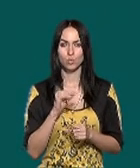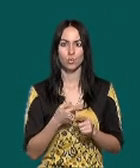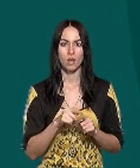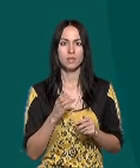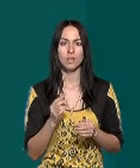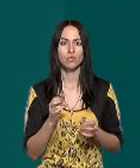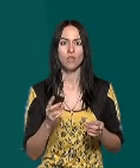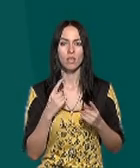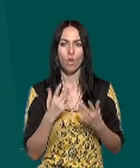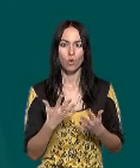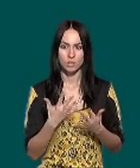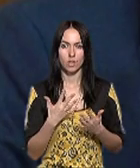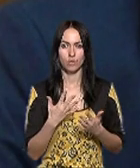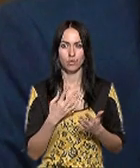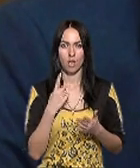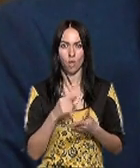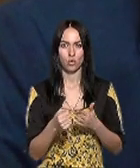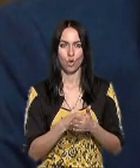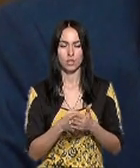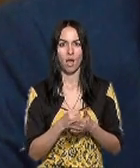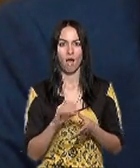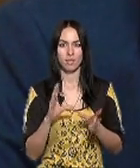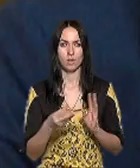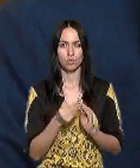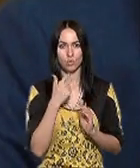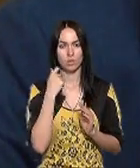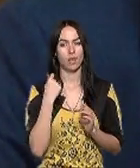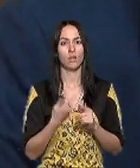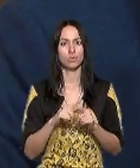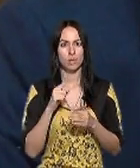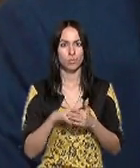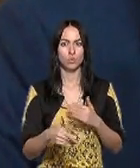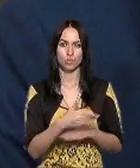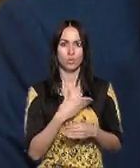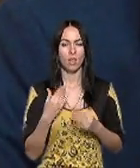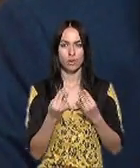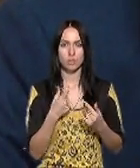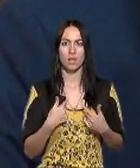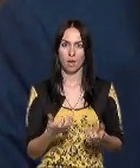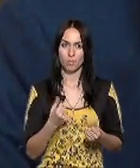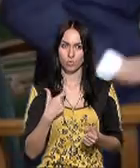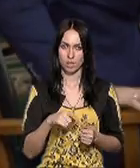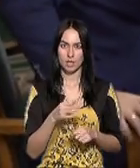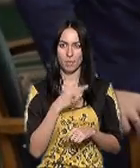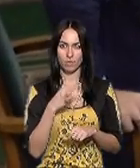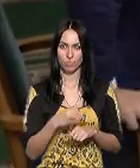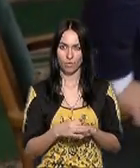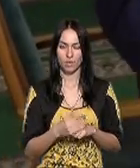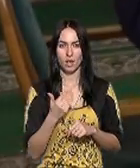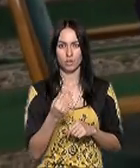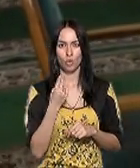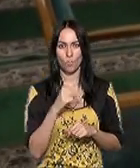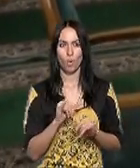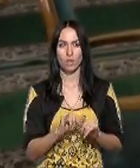означає досягати результат. Це, по суті, наш діалог. Я беру на себе відповідальність його модерувати. Софія Цвіткова,